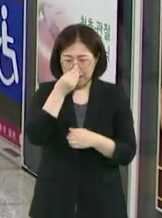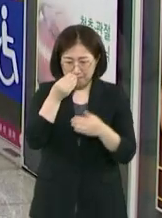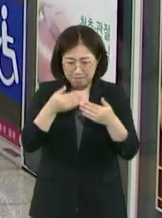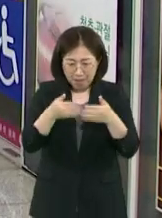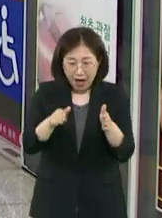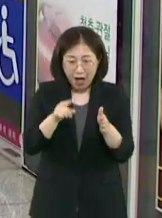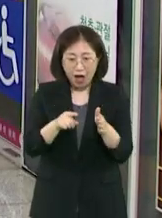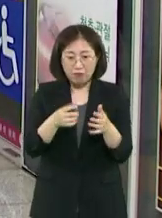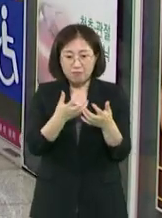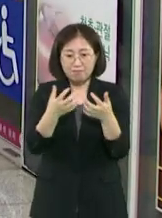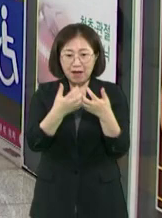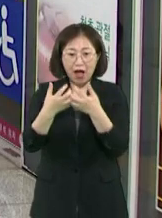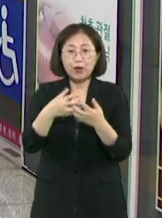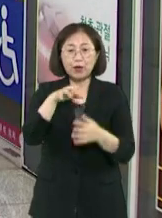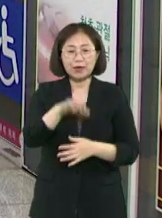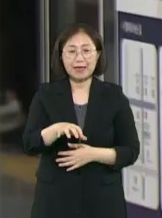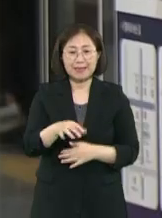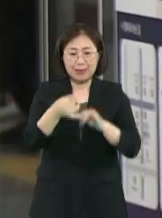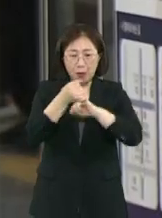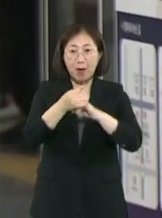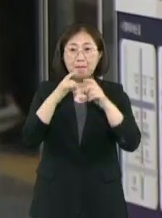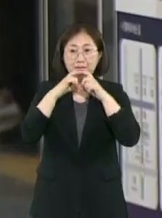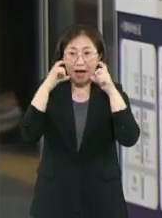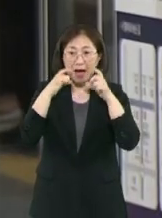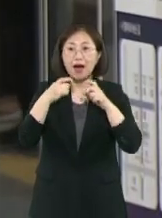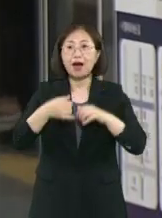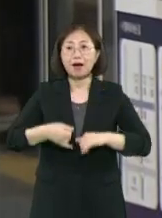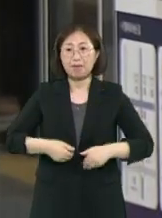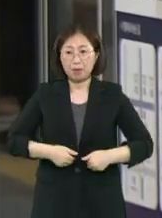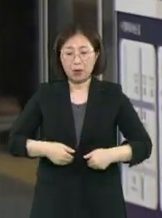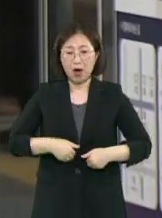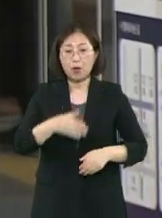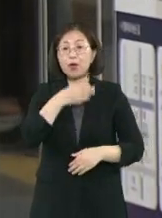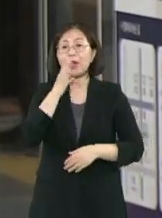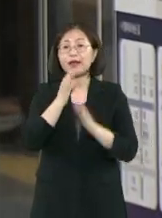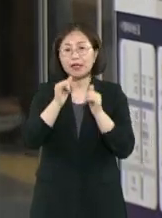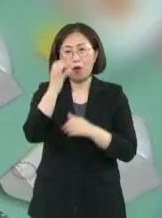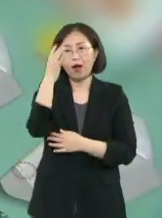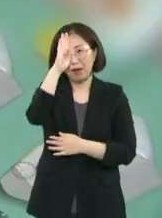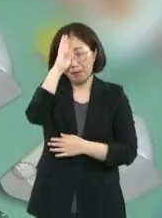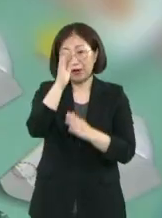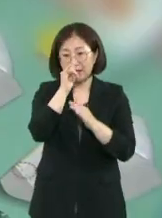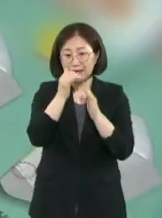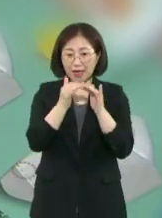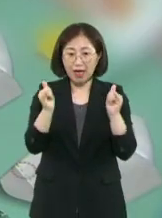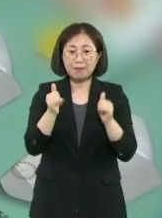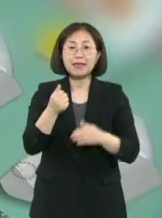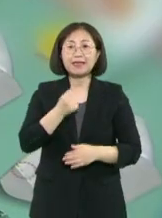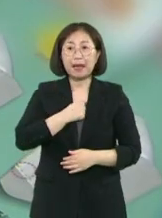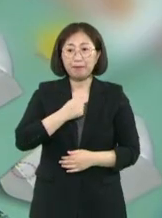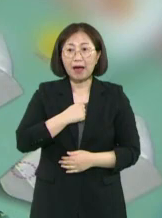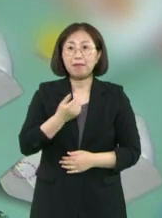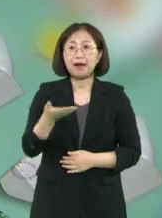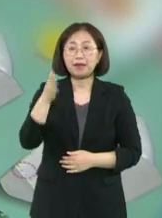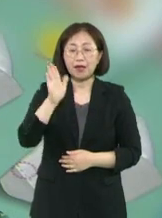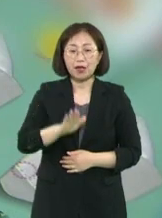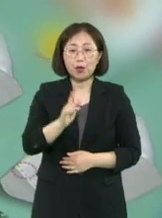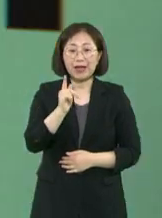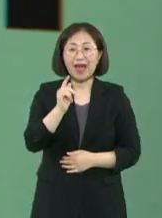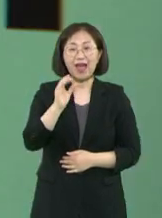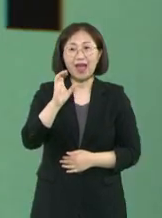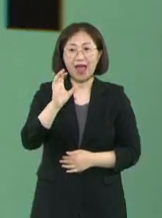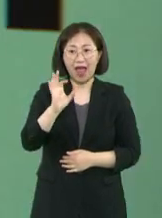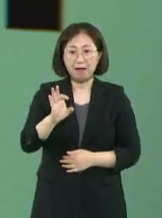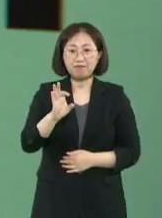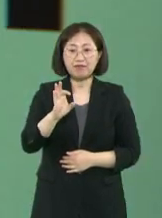밀접한 장소에선 반드시 마스크를 착용하고 고령자나 기저질환자의 경우는 답답하더라도 KF80